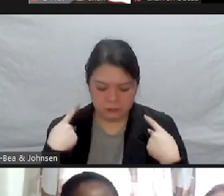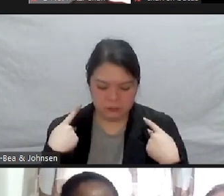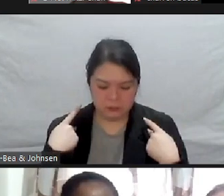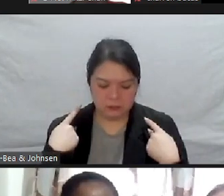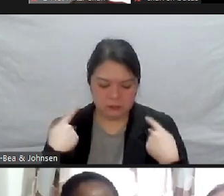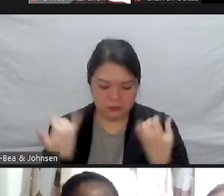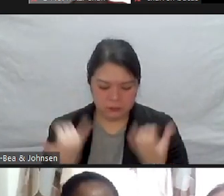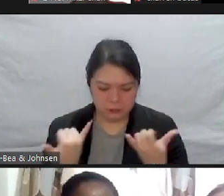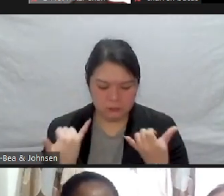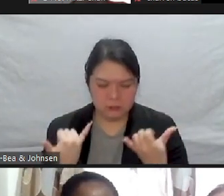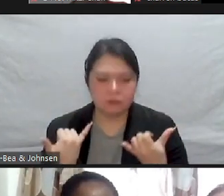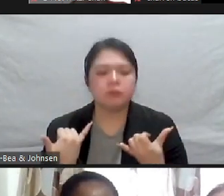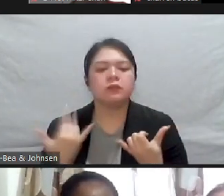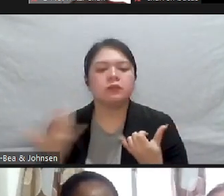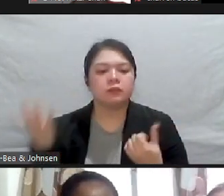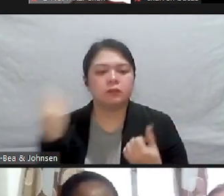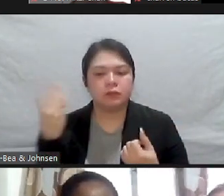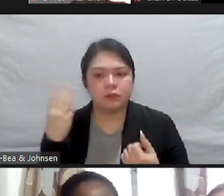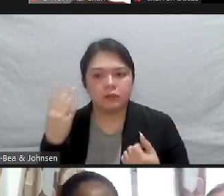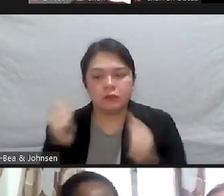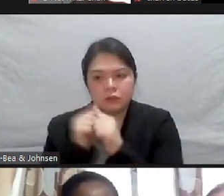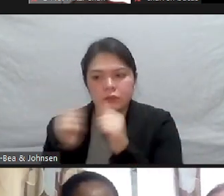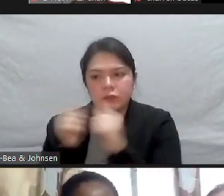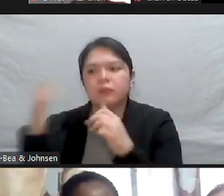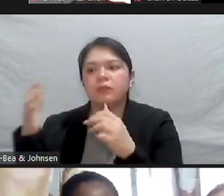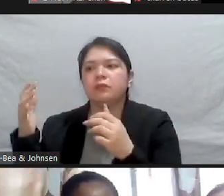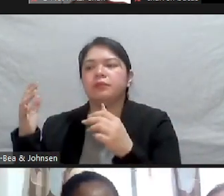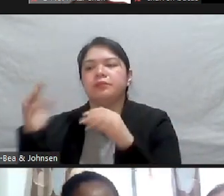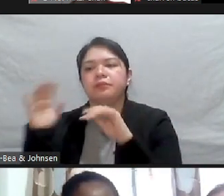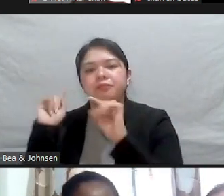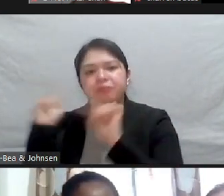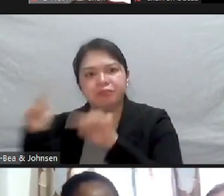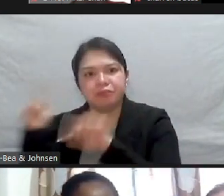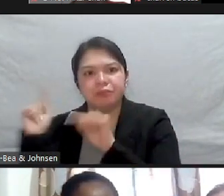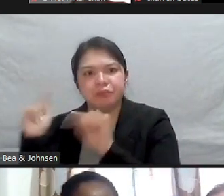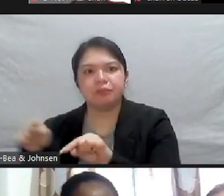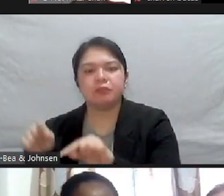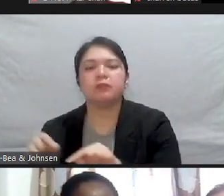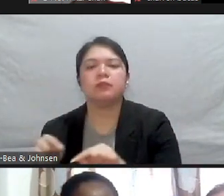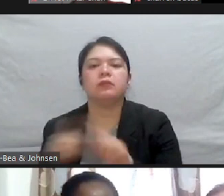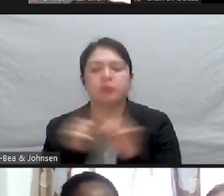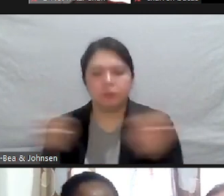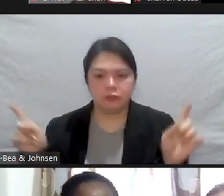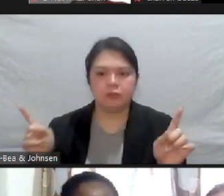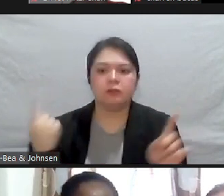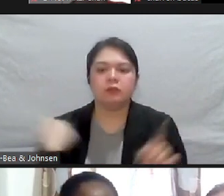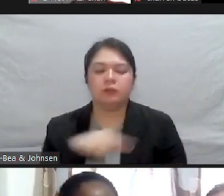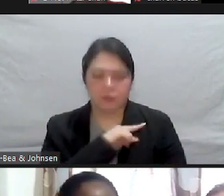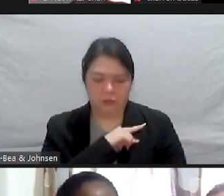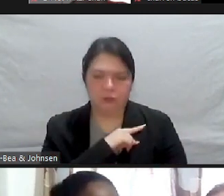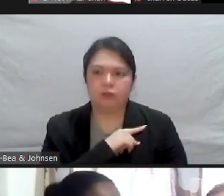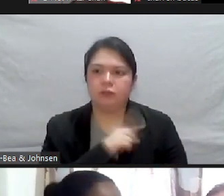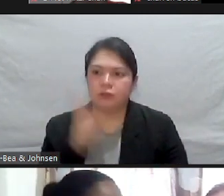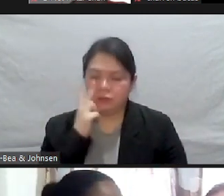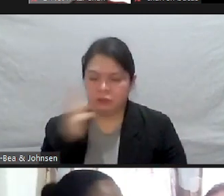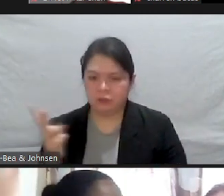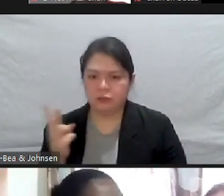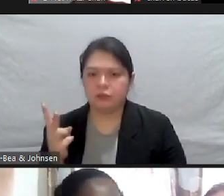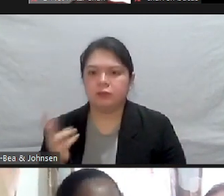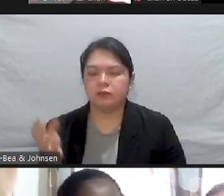presence, no, sa mga hearings. Kahit hindi tayo makapasok lahat, at least nandun tayo at nagpapahayag